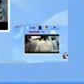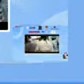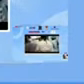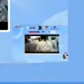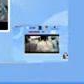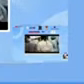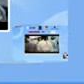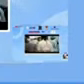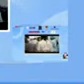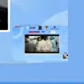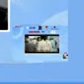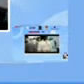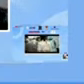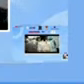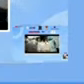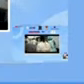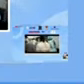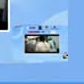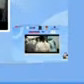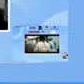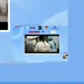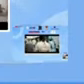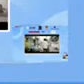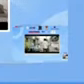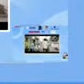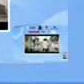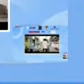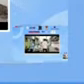kader tentu bisa memantau dengan lebih seksama dengan pendekatan khas